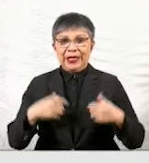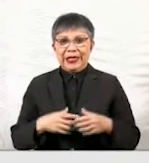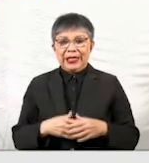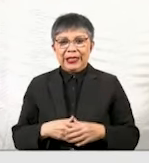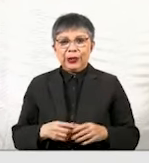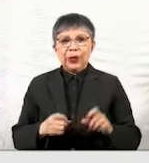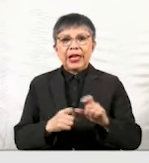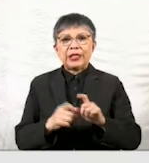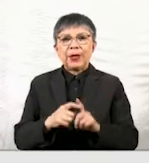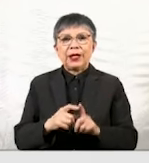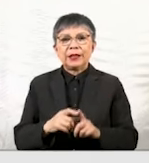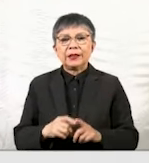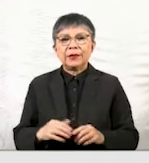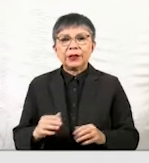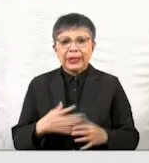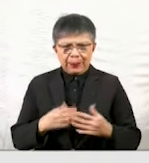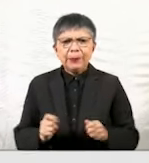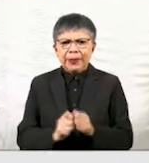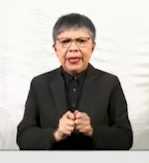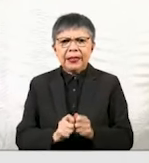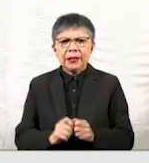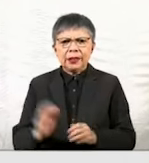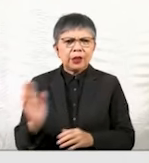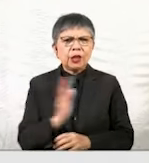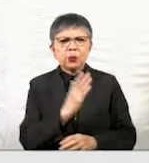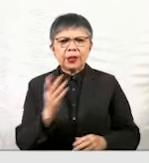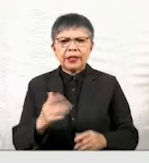SPBU terapung akan kami adakan lagi